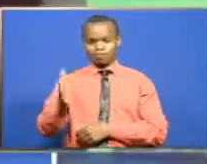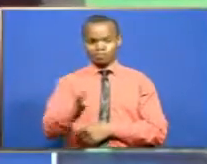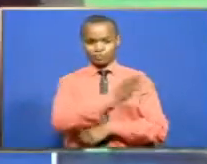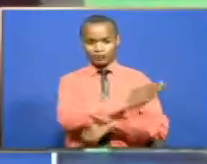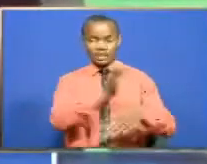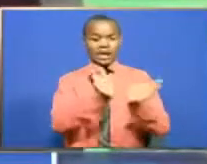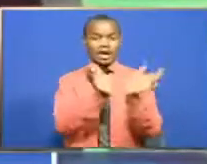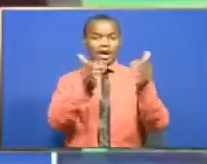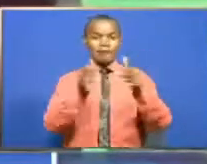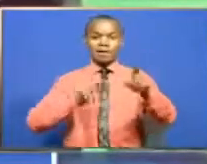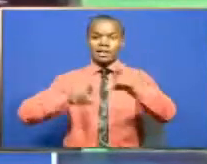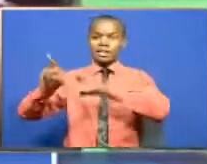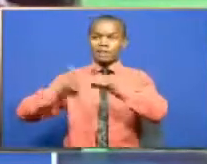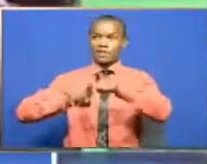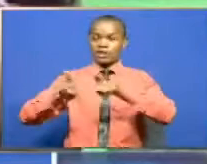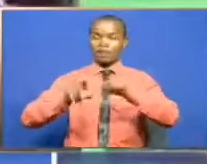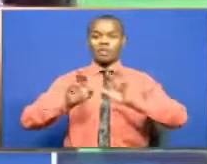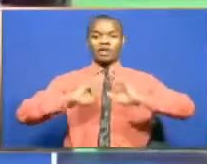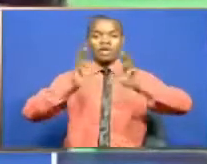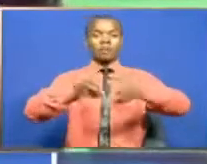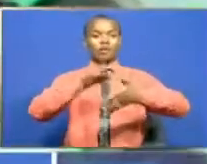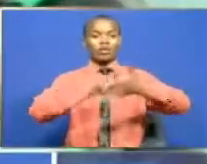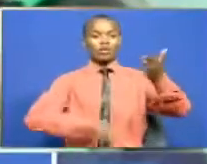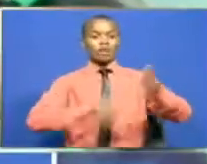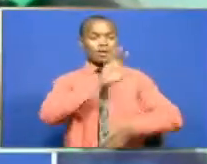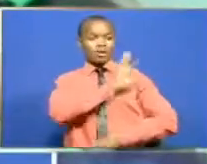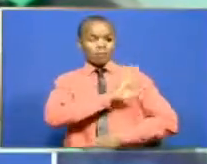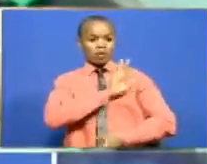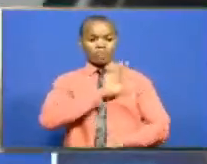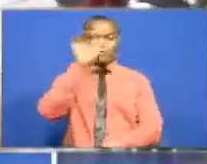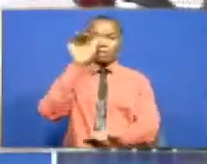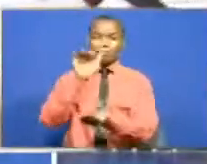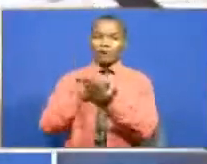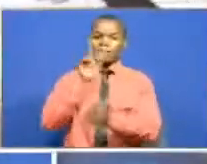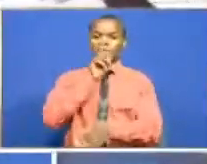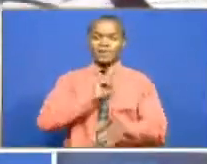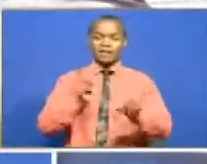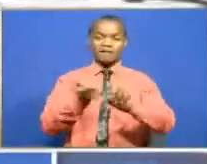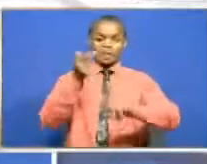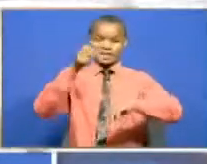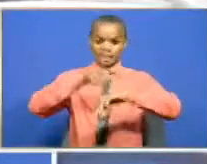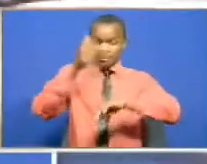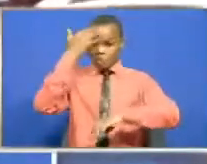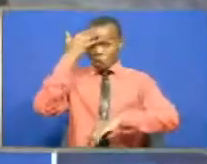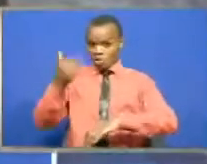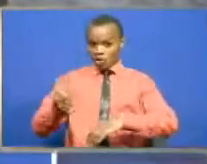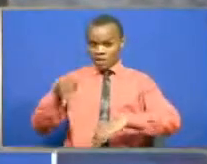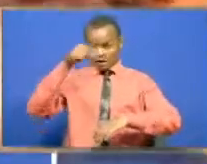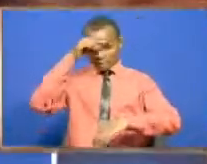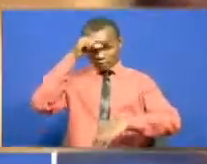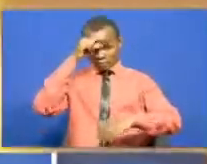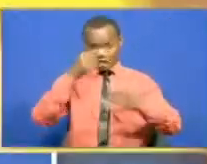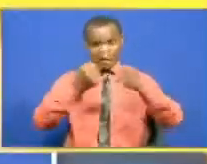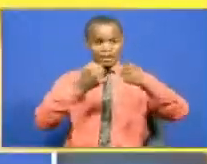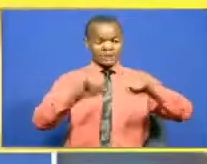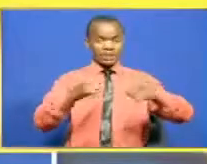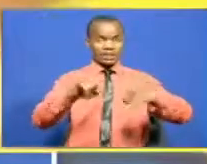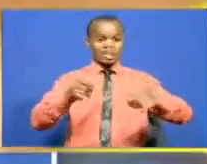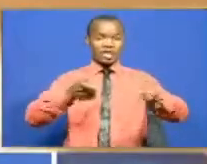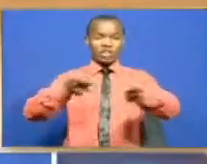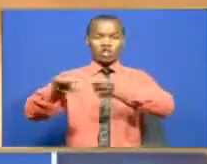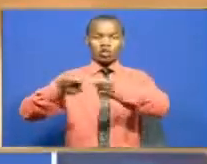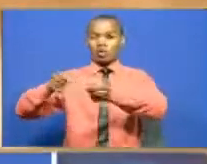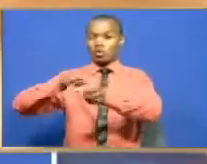kwamba kiwango chake cha faida kimepungua kwa mara ya kwanza kwani hatua ya serikali za kupunguza gharama ya maisha kufuatia janga